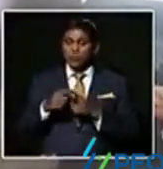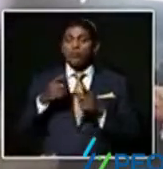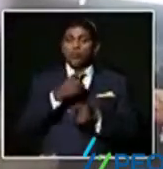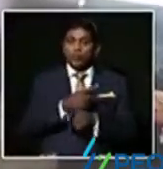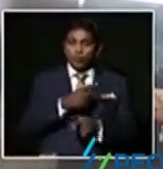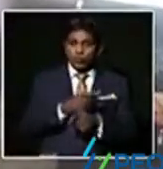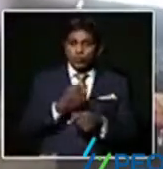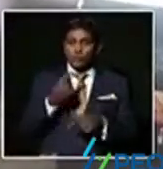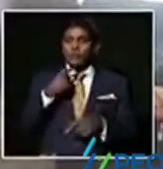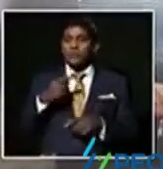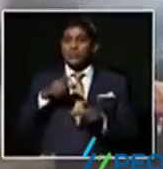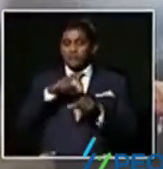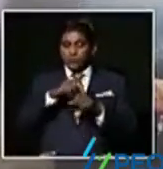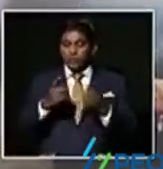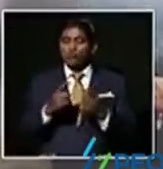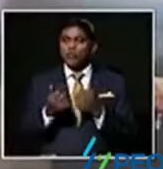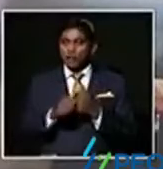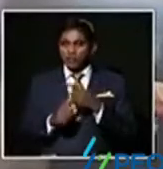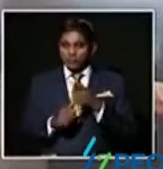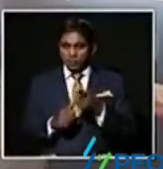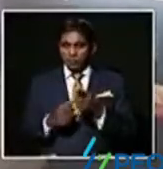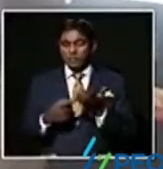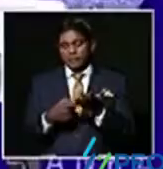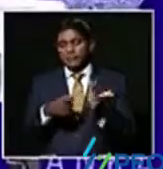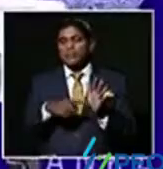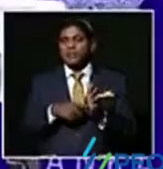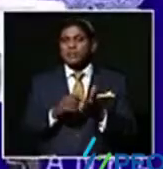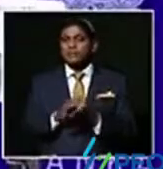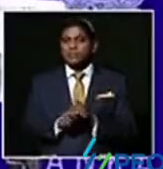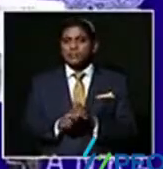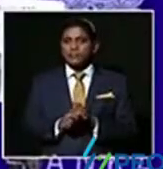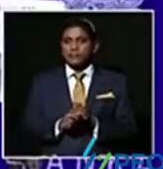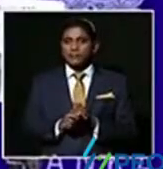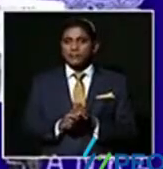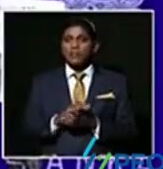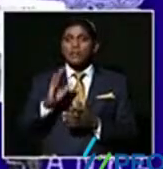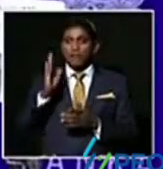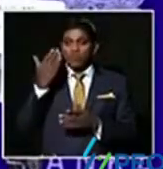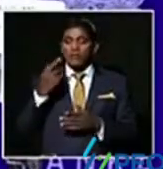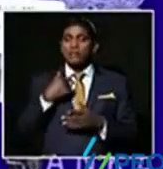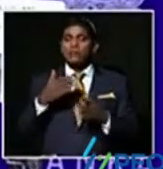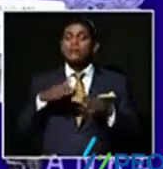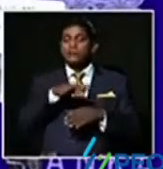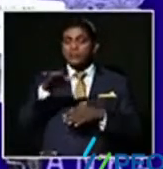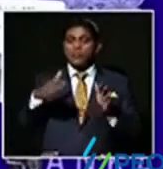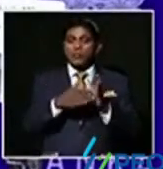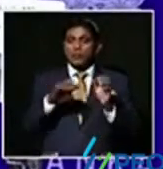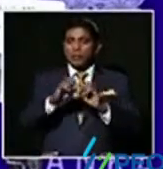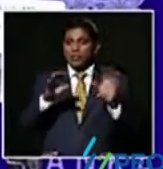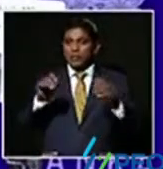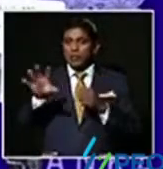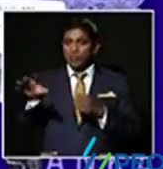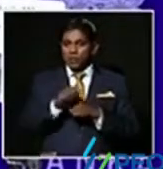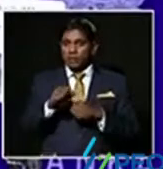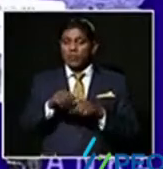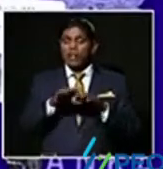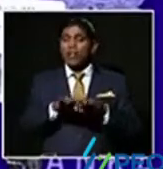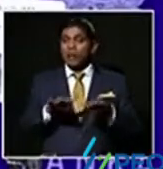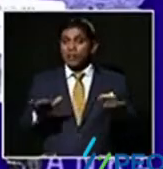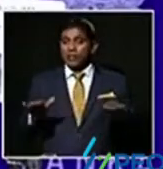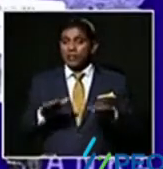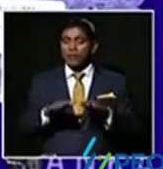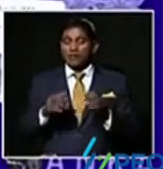ඒ සංස්කෘතිය ගොඩනගන්න තමා උත්සාහ දරලා තියෙන්නේ. විශේෂයෙන් මේ සමාජ මාධ්‍ය ජාලා භාවිතය තුළ යම් යම් දරුවන්ගේ මේ